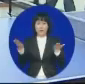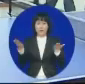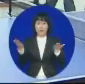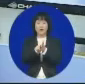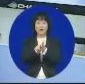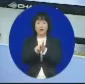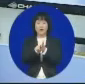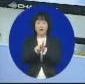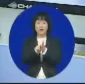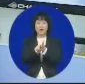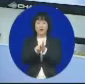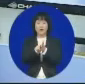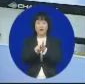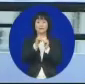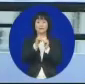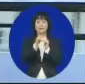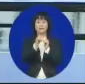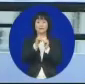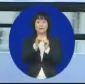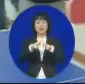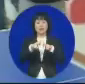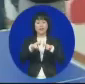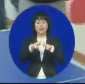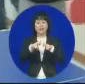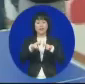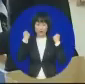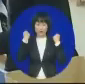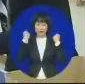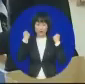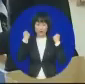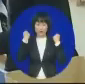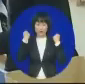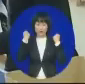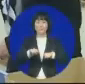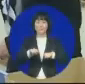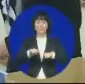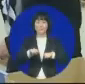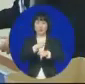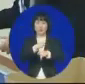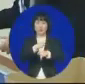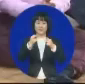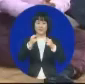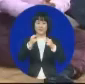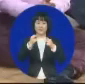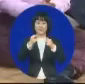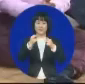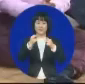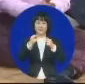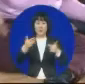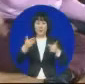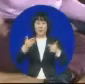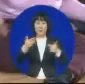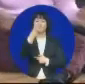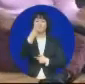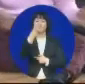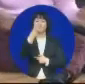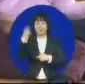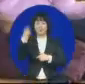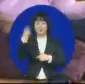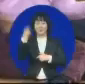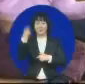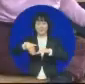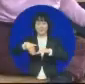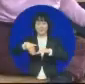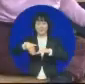청년들을 장애인과 어르신들을 위한 운동 서비스 제공 인력으로 참여시켜 일자리 창출과 복지 정신 두가지 모두